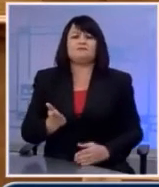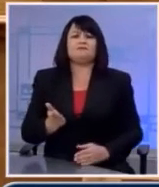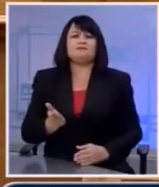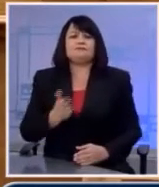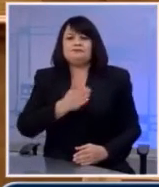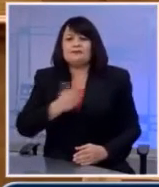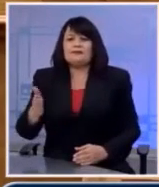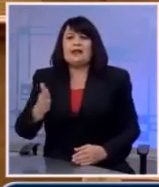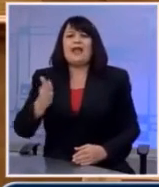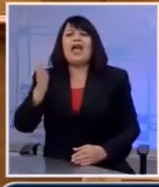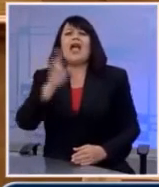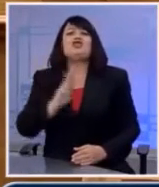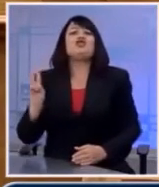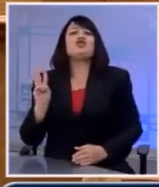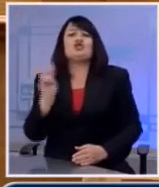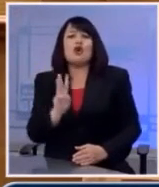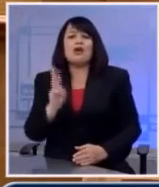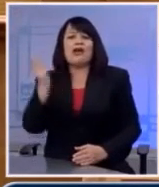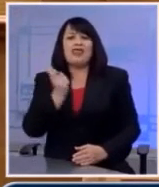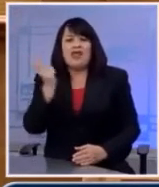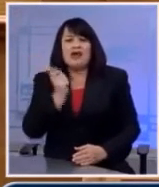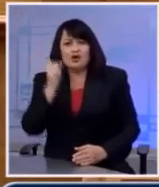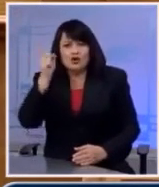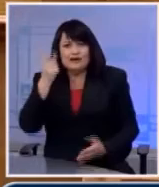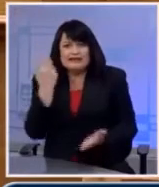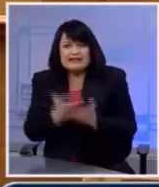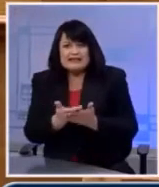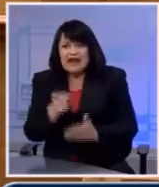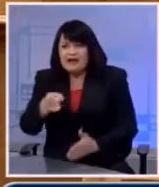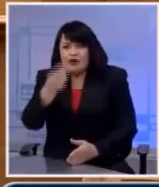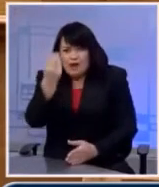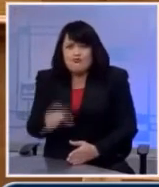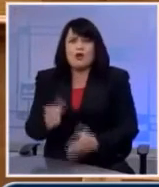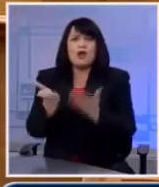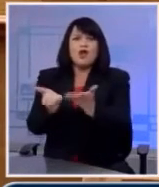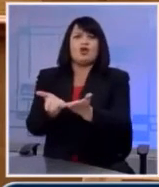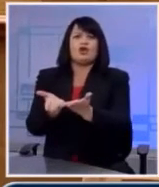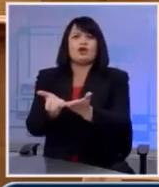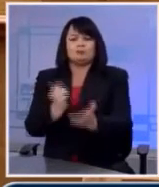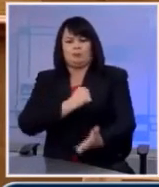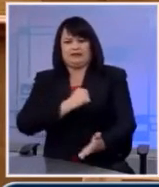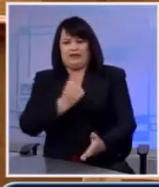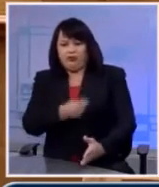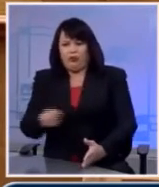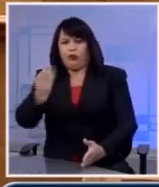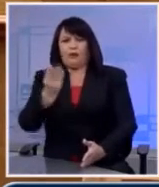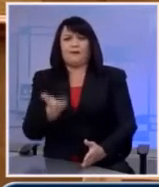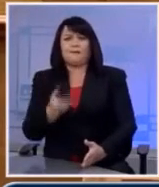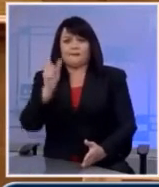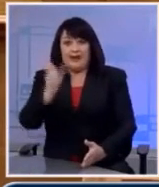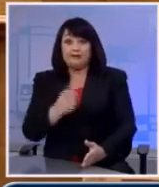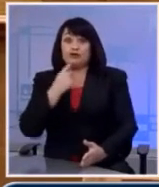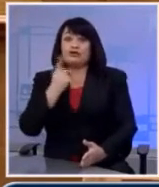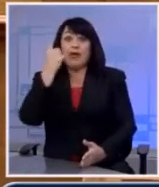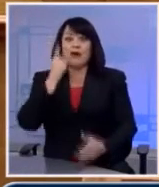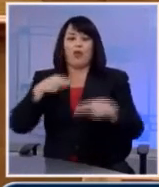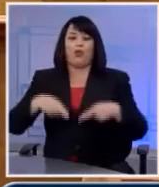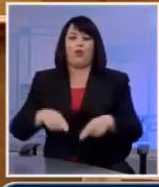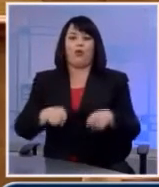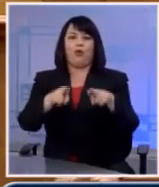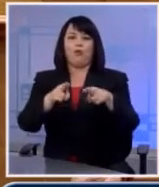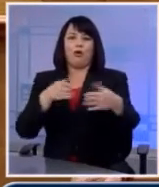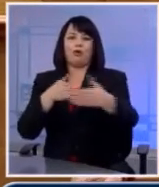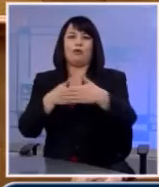ακραίες από τις θέσεις των πιστωτών. Μιλάει ο κ. Μητσοτάκης, που είχε παρουσιάσει ως μονόδρομο